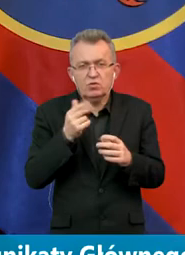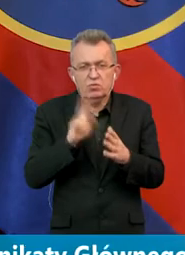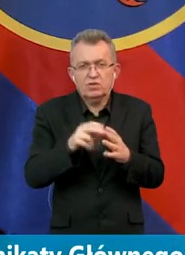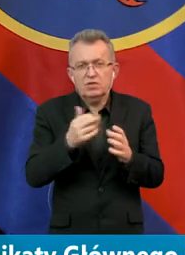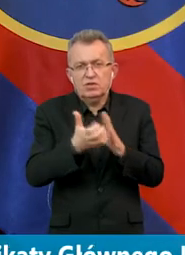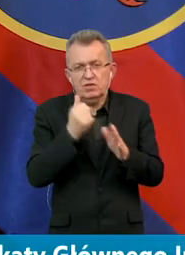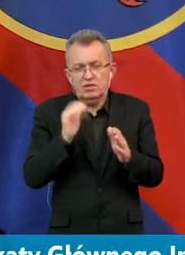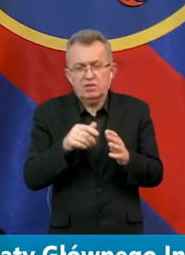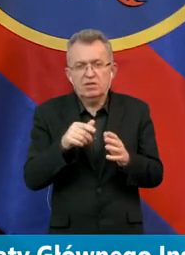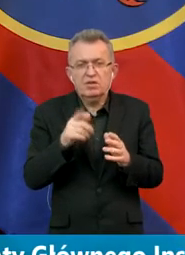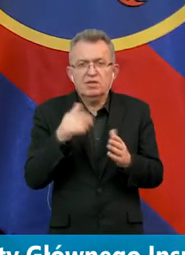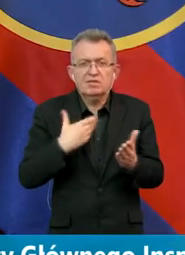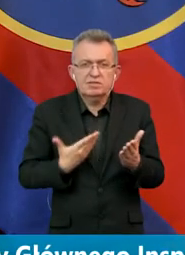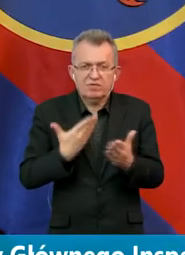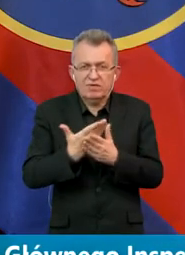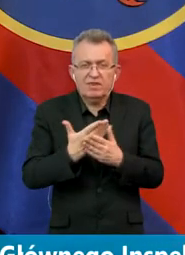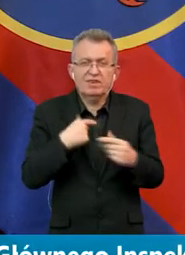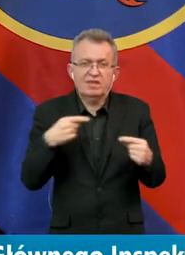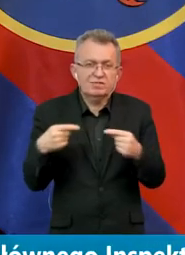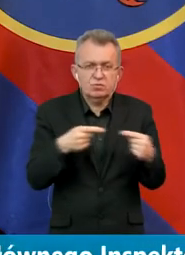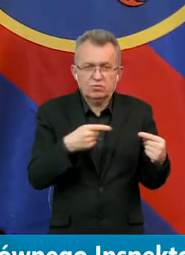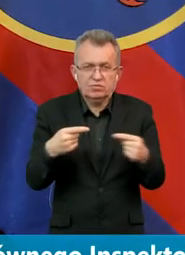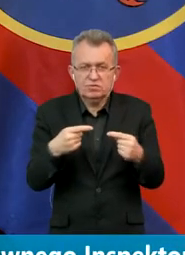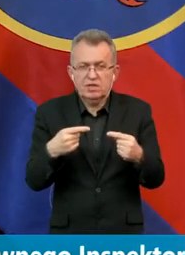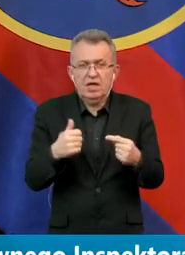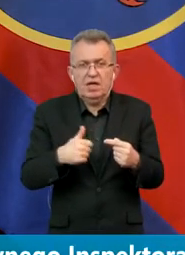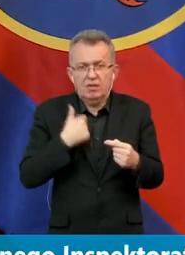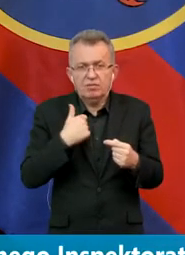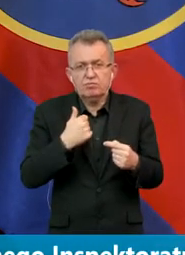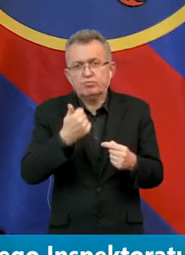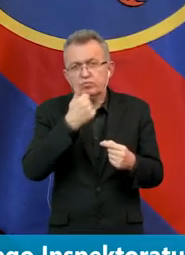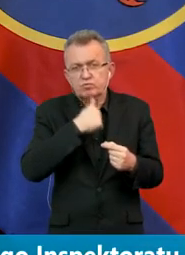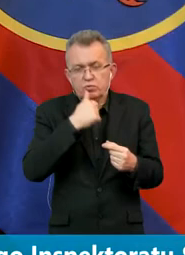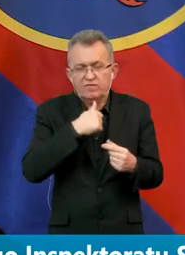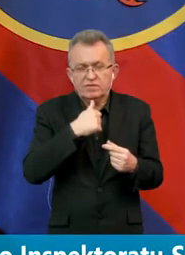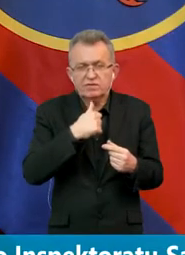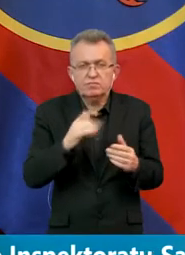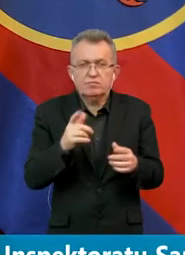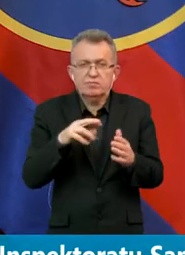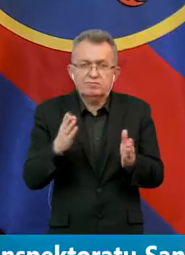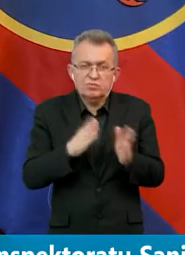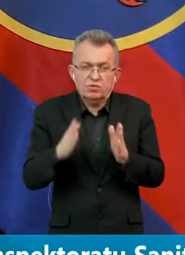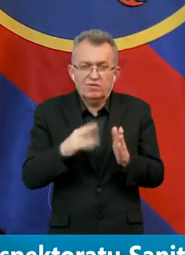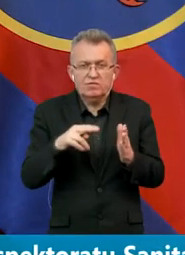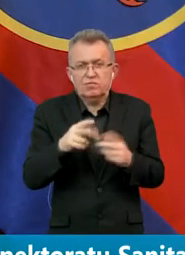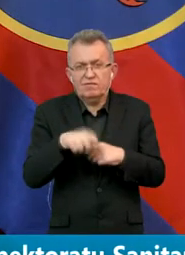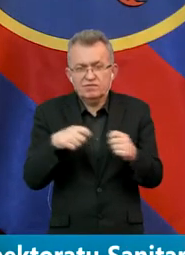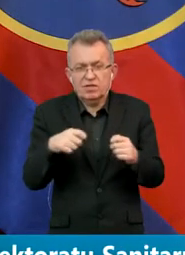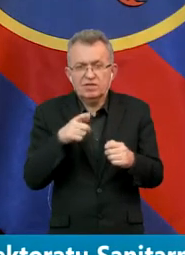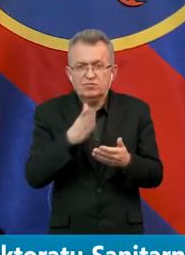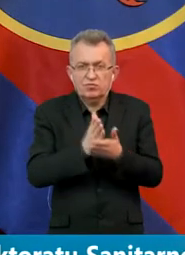pozyskać z tego terenu. Stąd zaproponowaliśmy dyskusję na ten temat, aby spróbować przygotować takie oto rozwiązanie, gdzie część tego